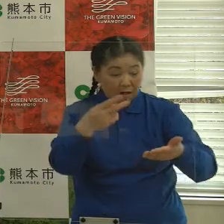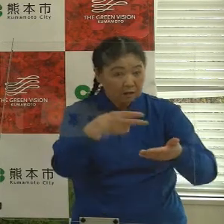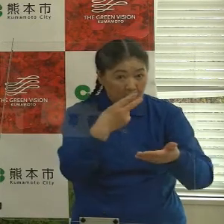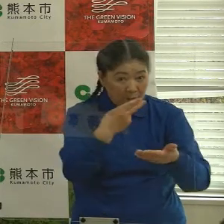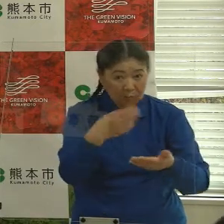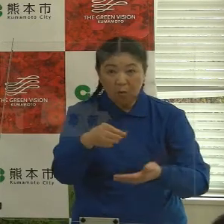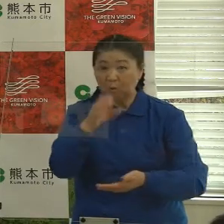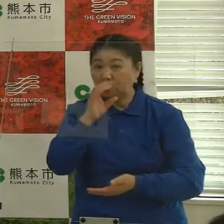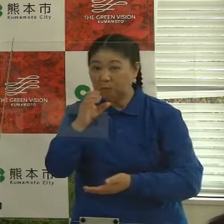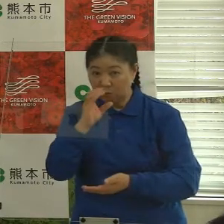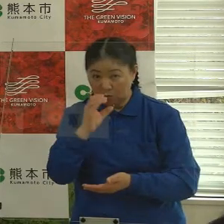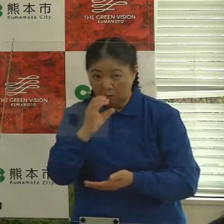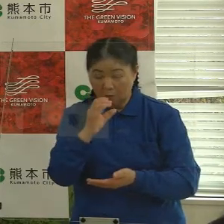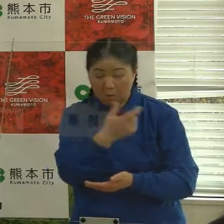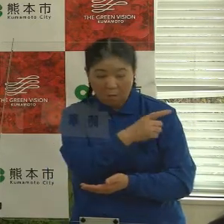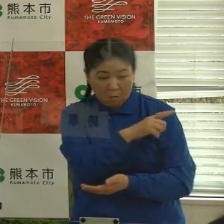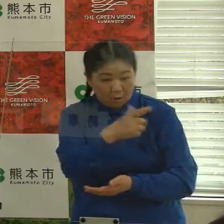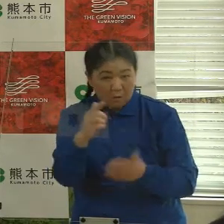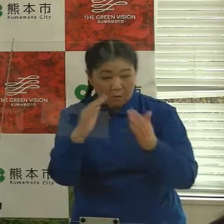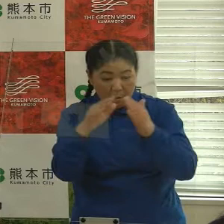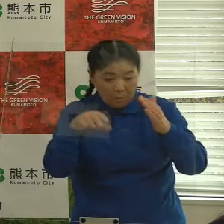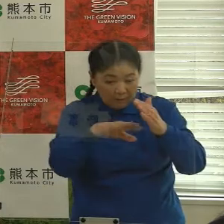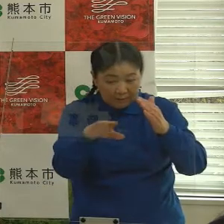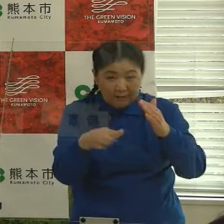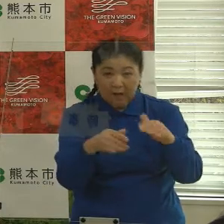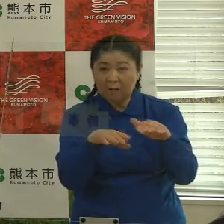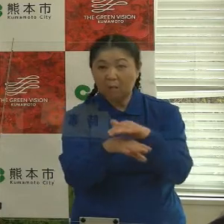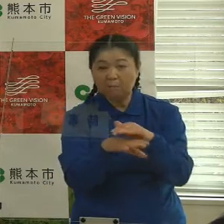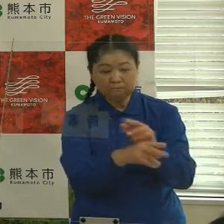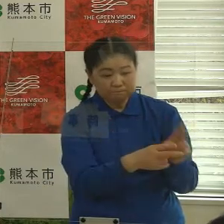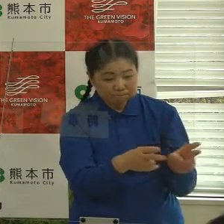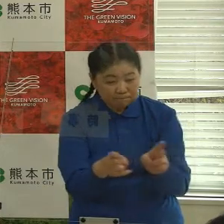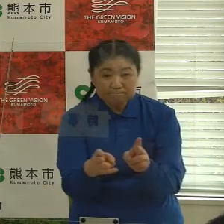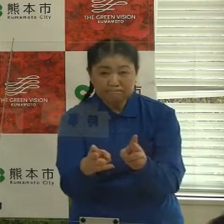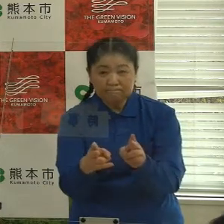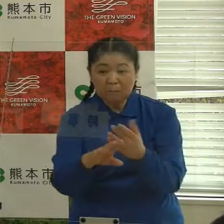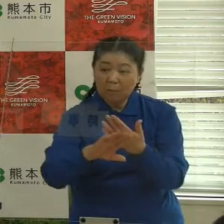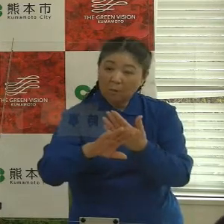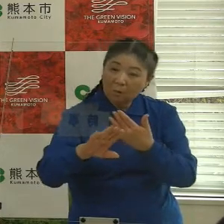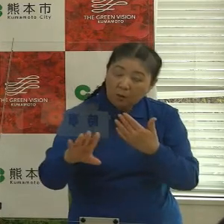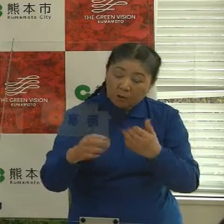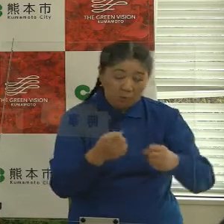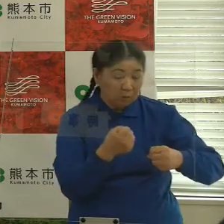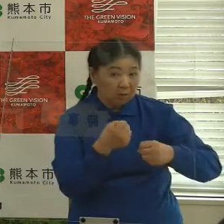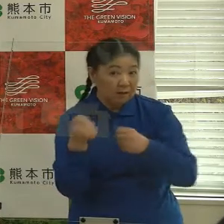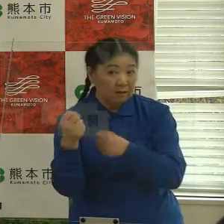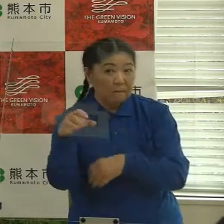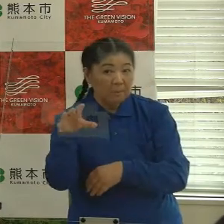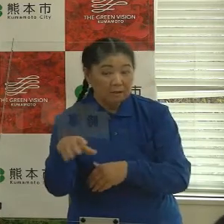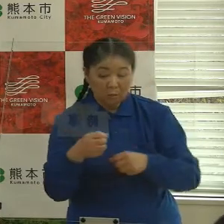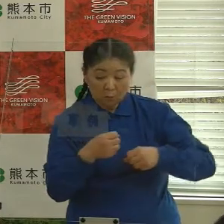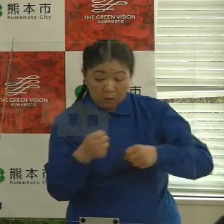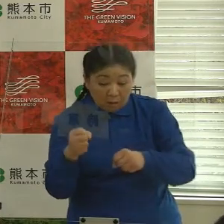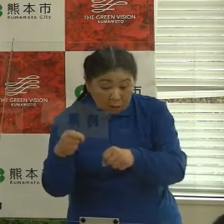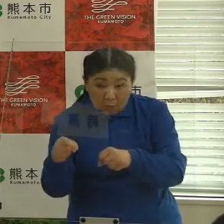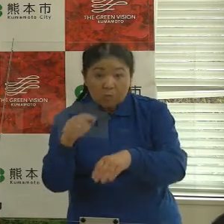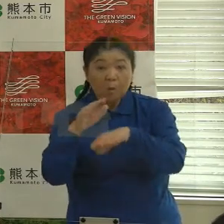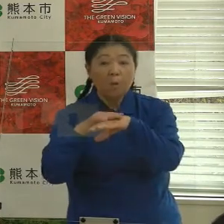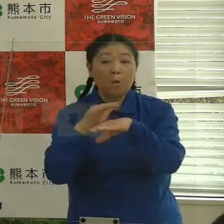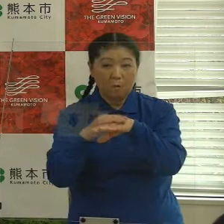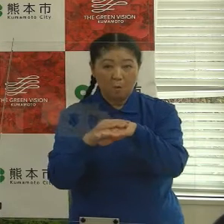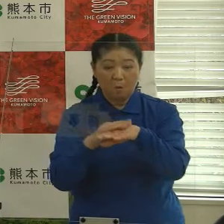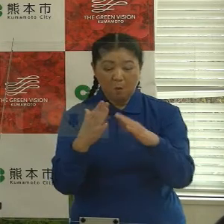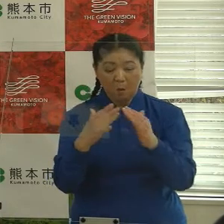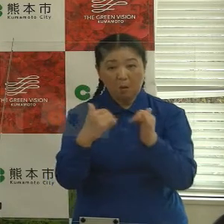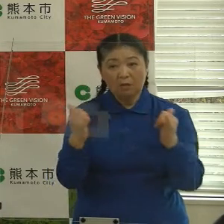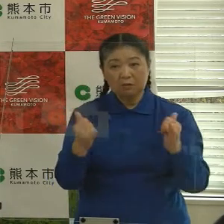や飲料水等の家庭内の備蓄をはじめ最寄りの避難場所や避難方法